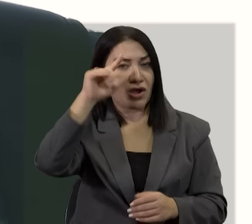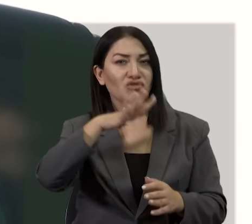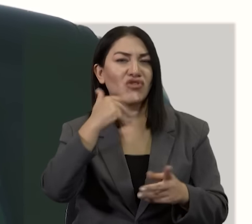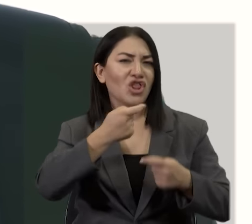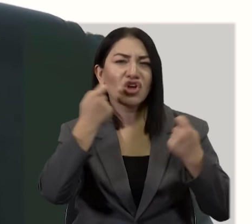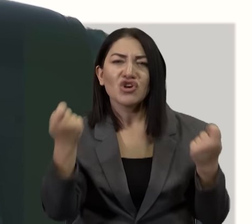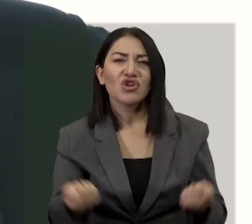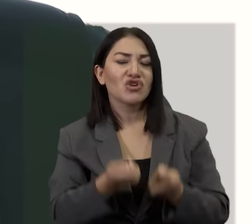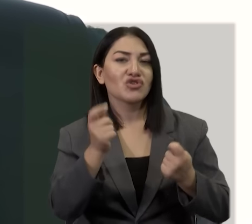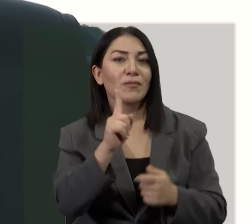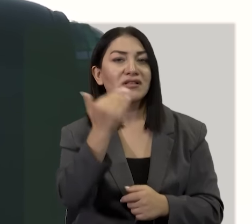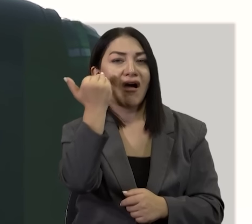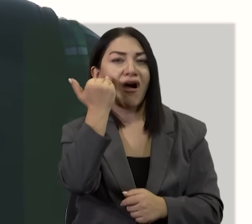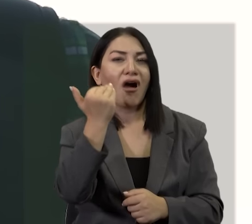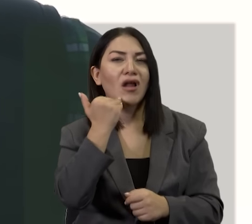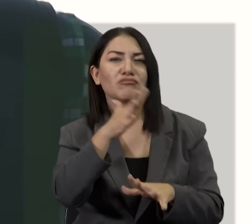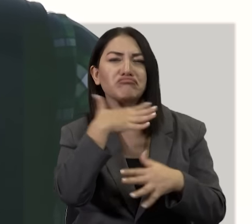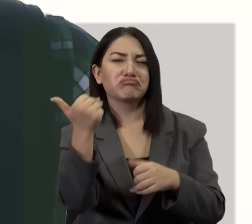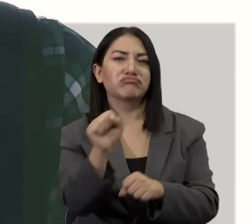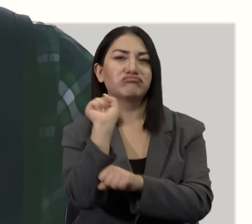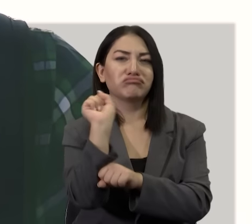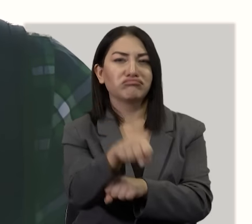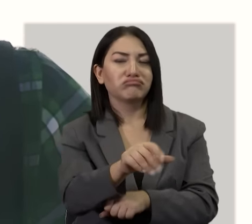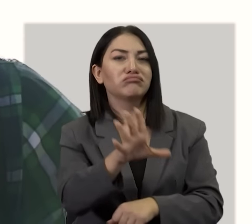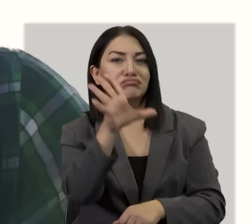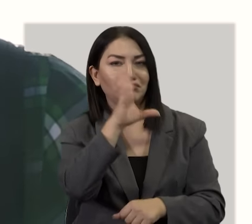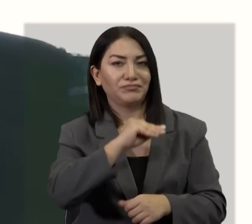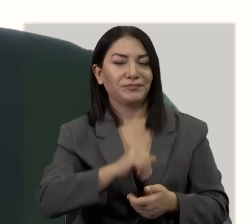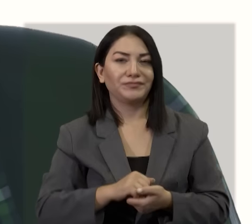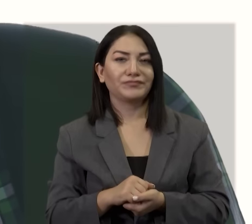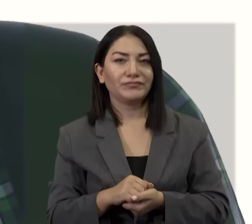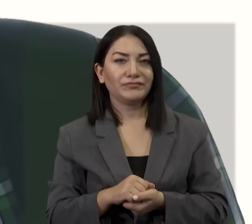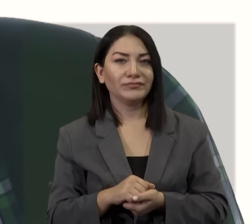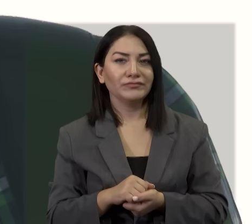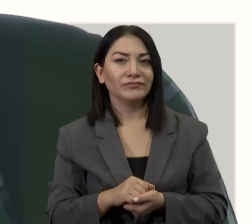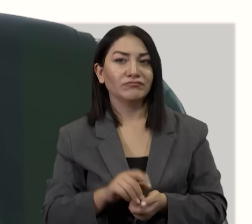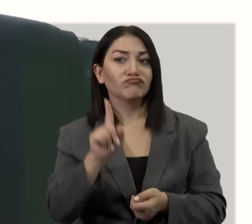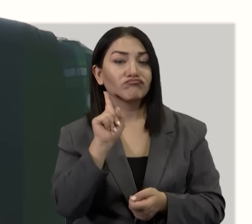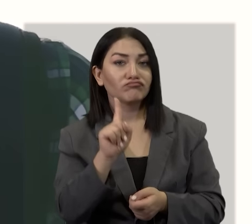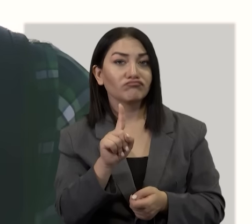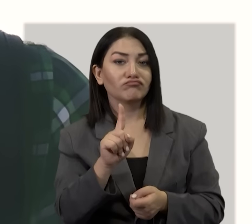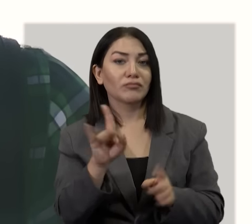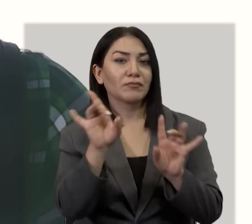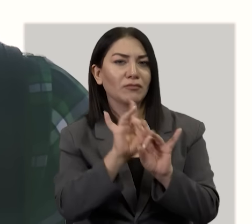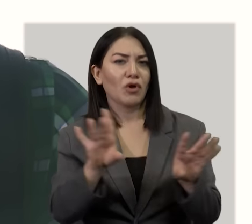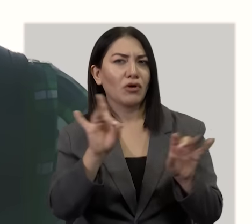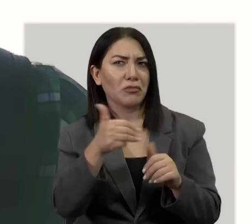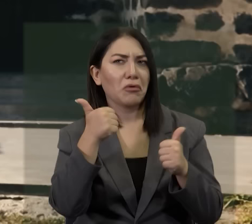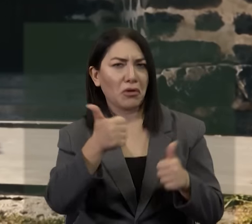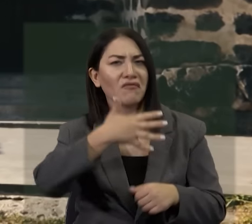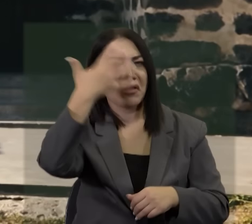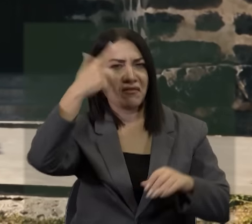Մեր հայերը շատ քիչ էին, բայց արաբների հախից շատ լավ եկան։ Բայց